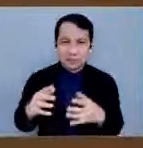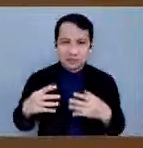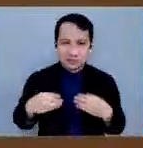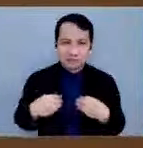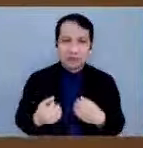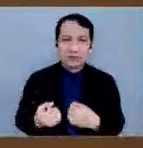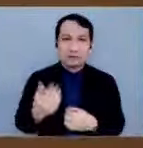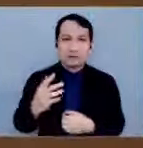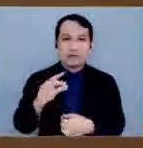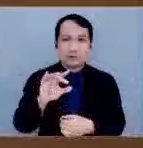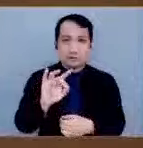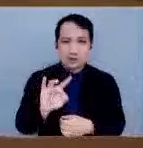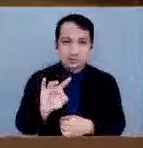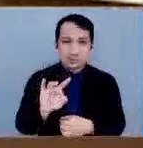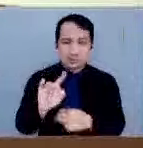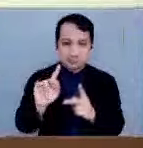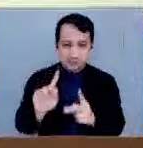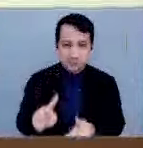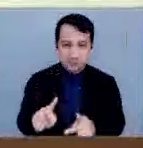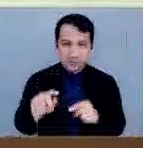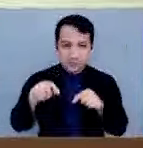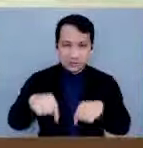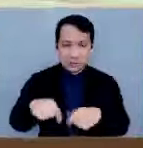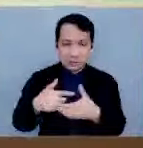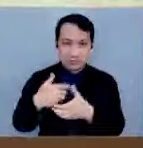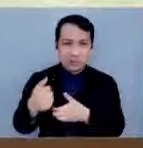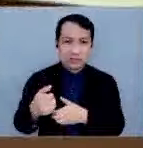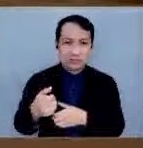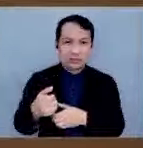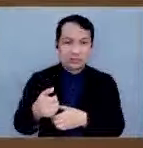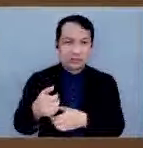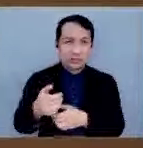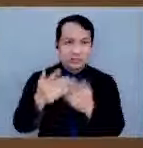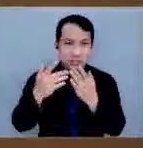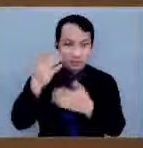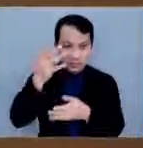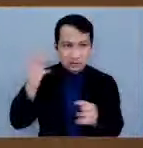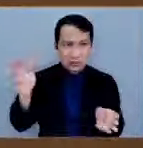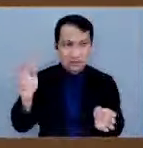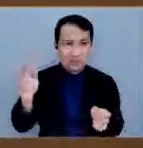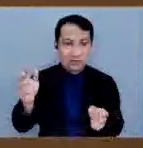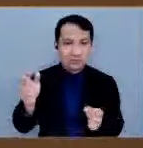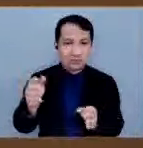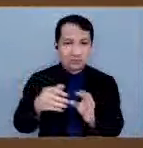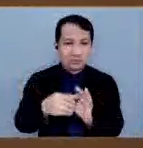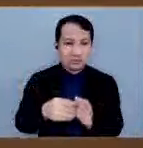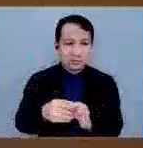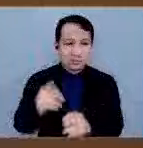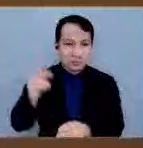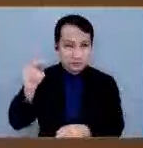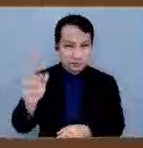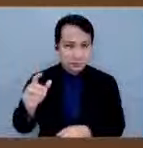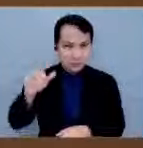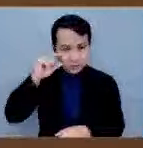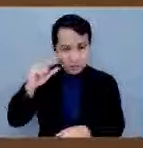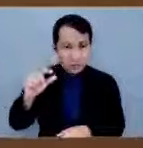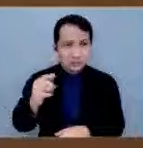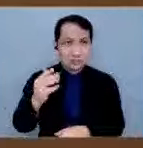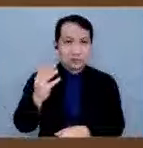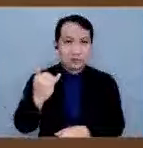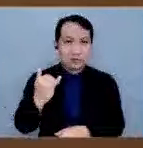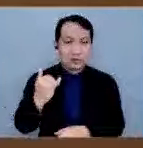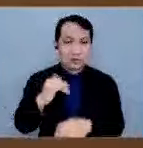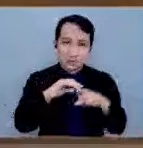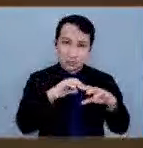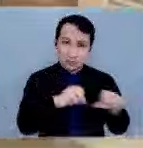8 katao. At dito nga, sa likod ng glass window na ito, maaaring i-detain si Pastor Apollo Quiboloy sakaling maaresto siya ng